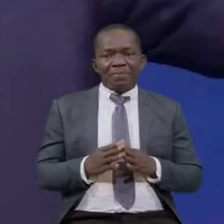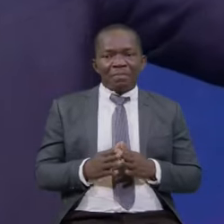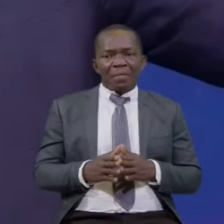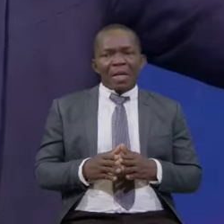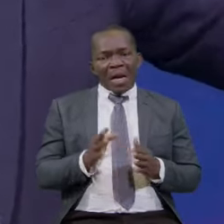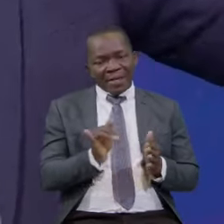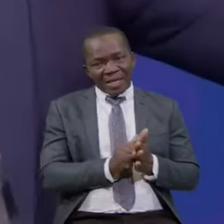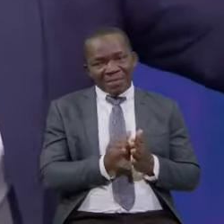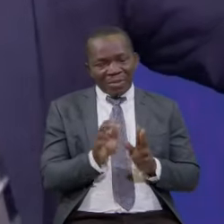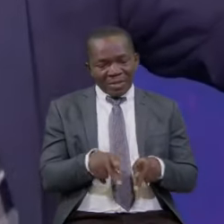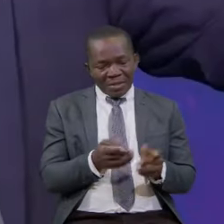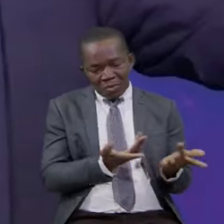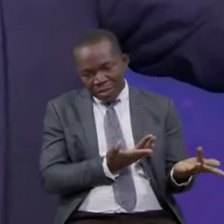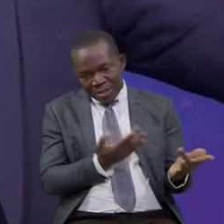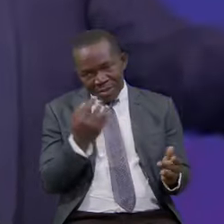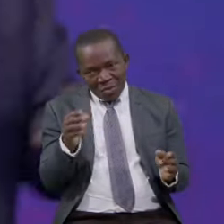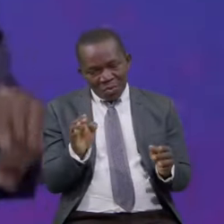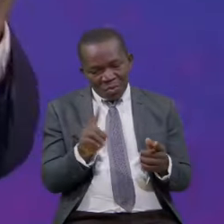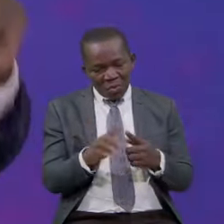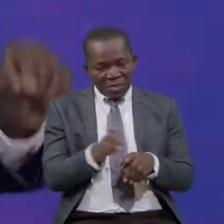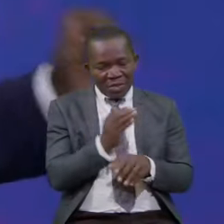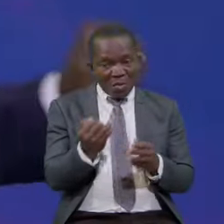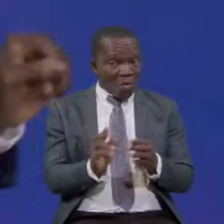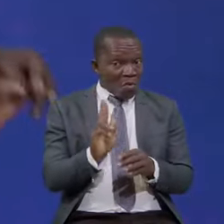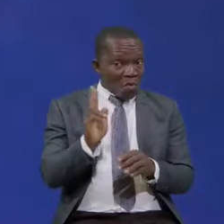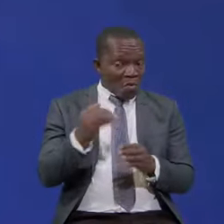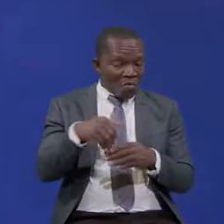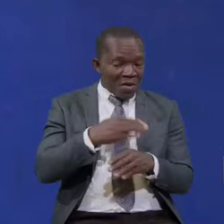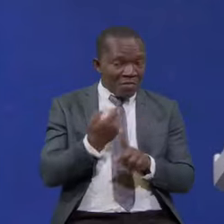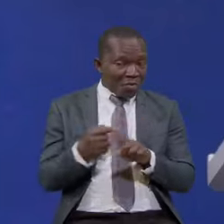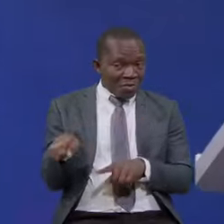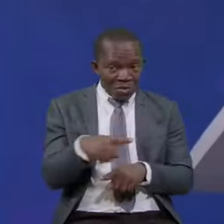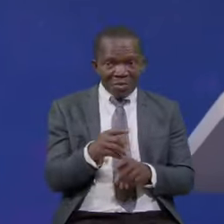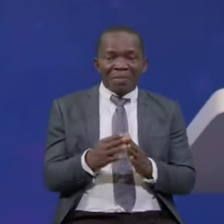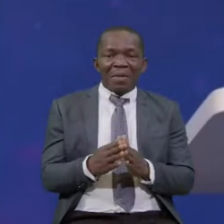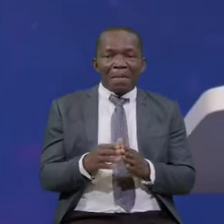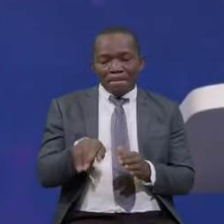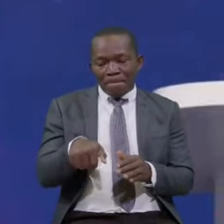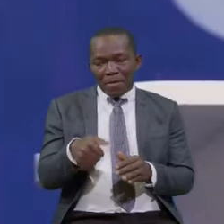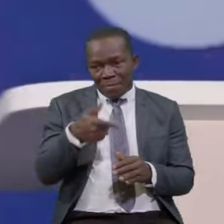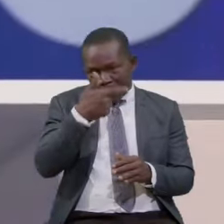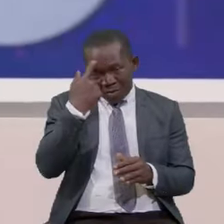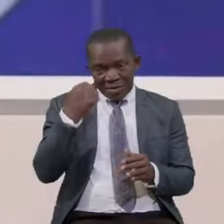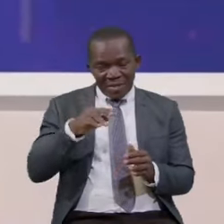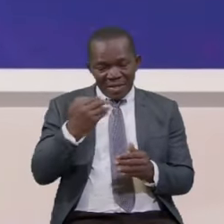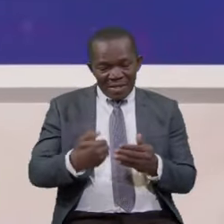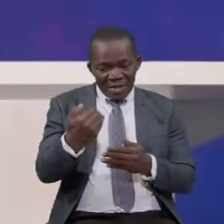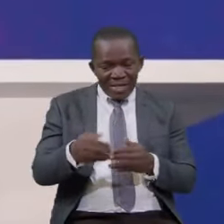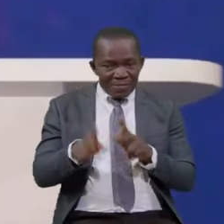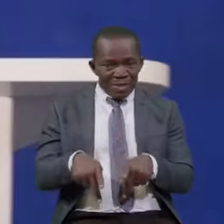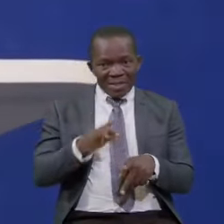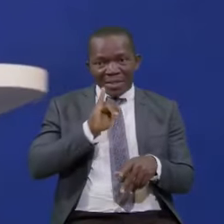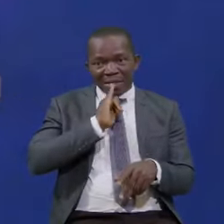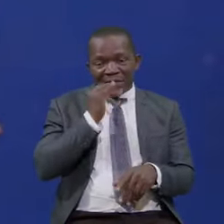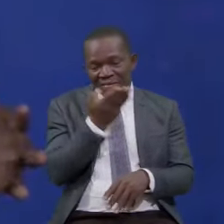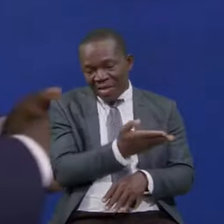attend déjà et si tu ne quittes pas ils vont te pousser et tu vas sortir parce que l'autre la personne doit s'asseoir c'est pourquoi on prend la retraite aux gens et